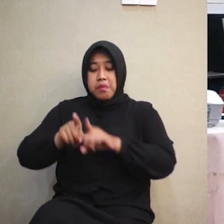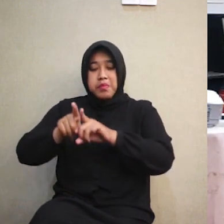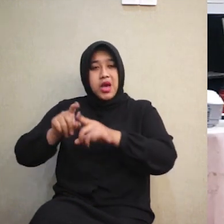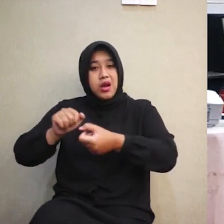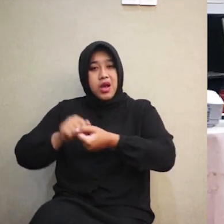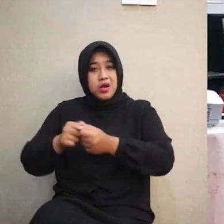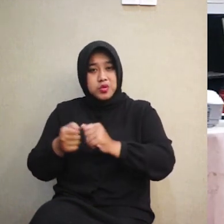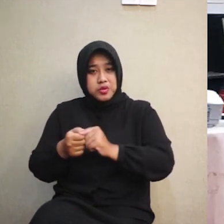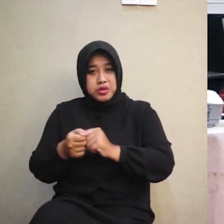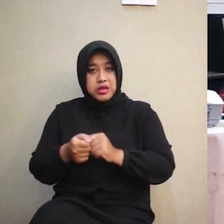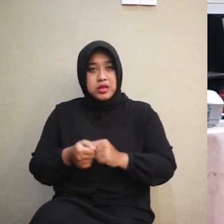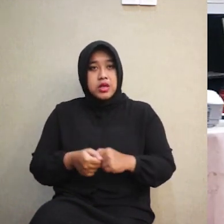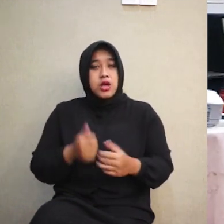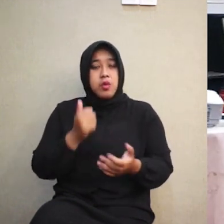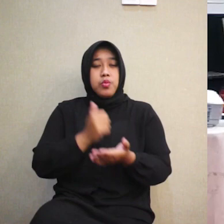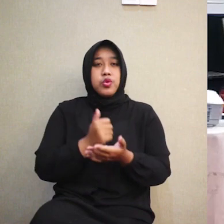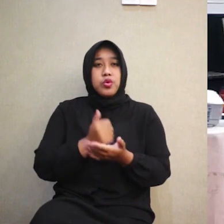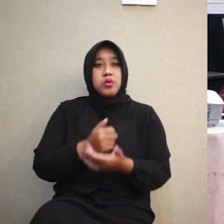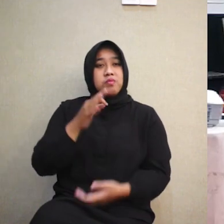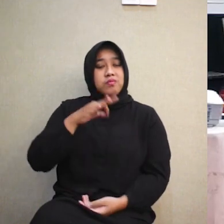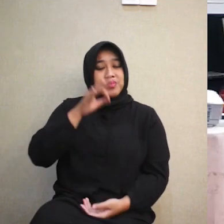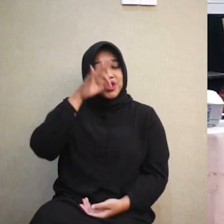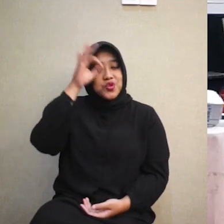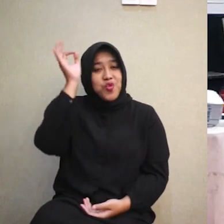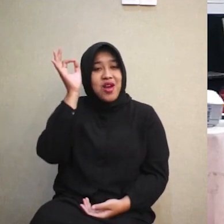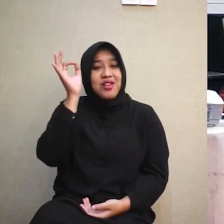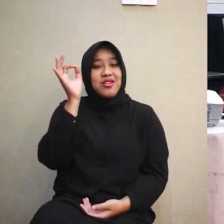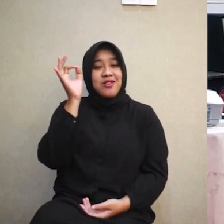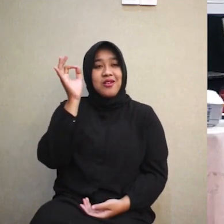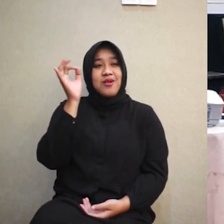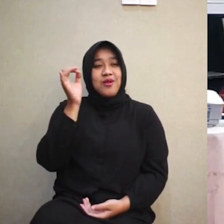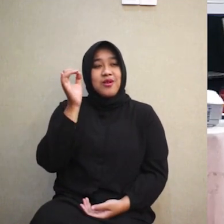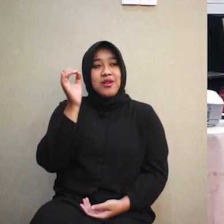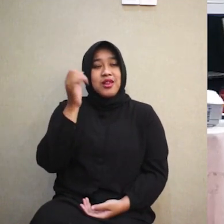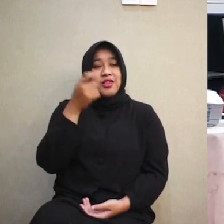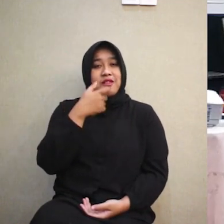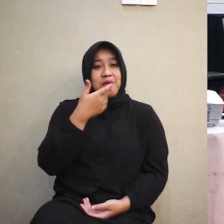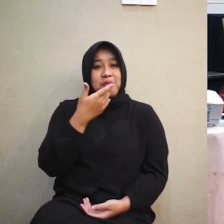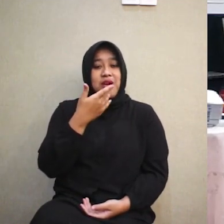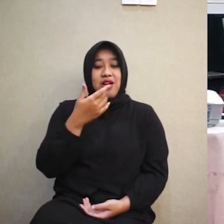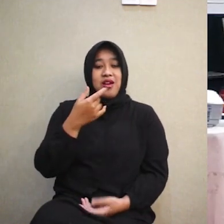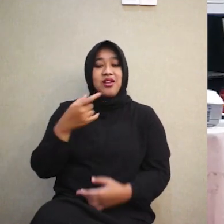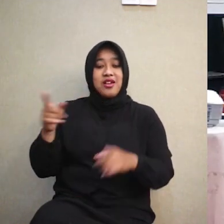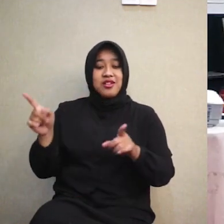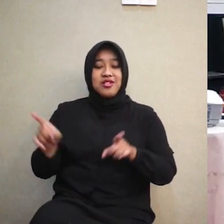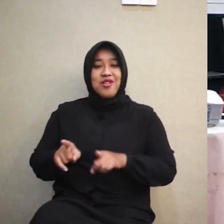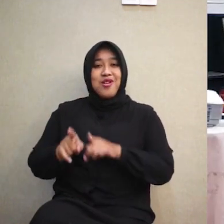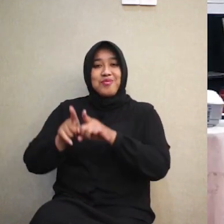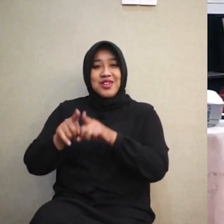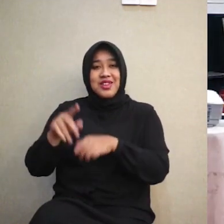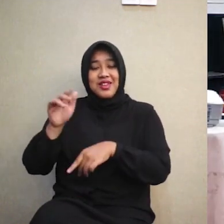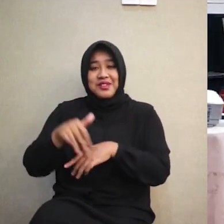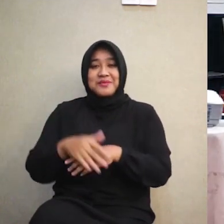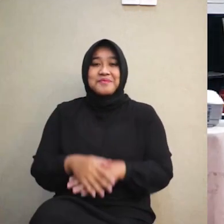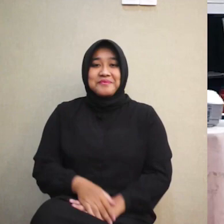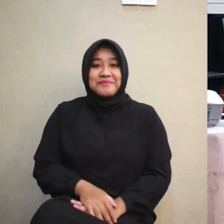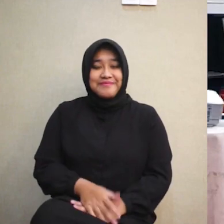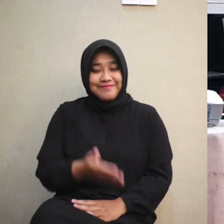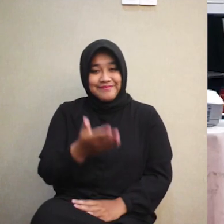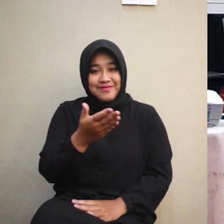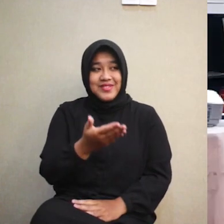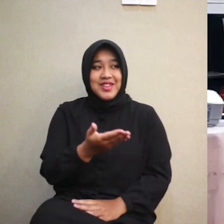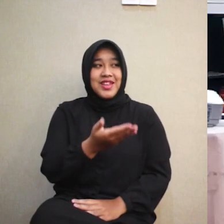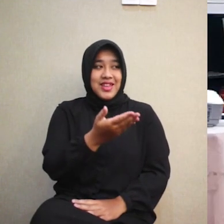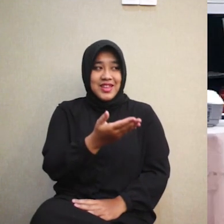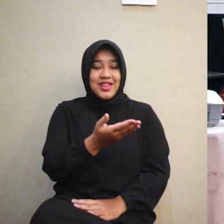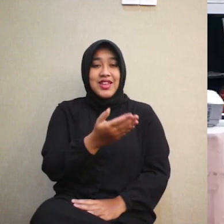kayaknya sangat menjiwai menjiwai yang didampinginya gitu silahkan Pak Ipung